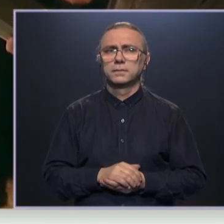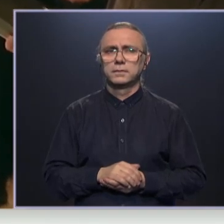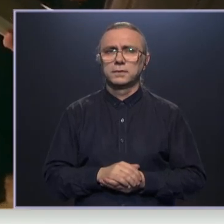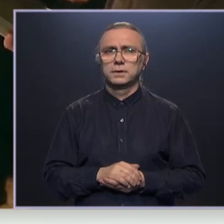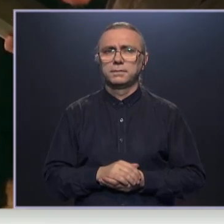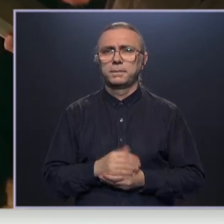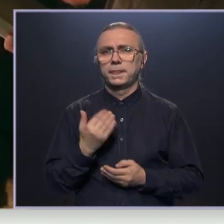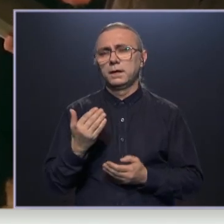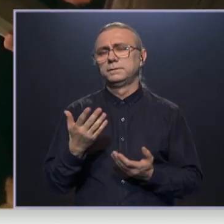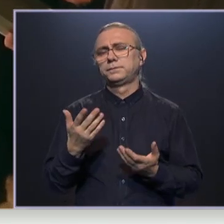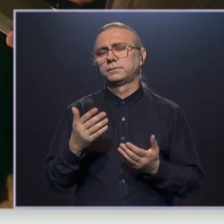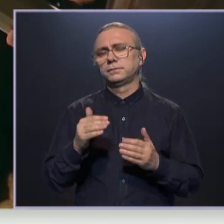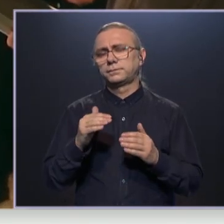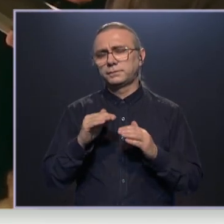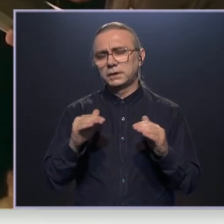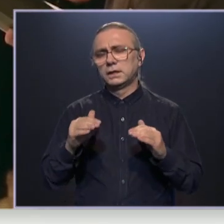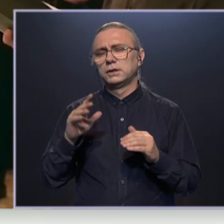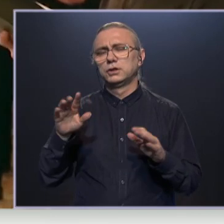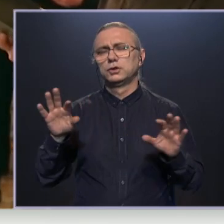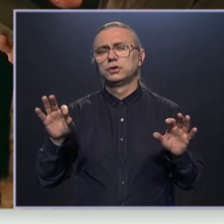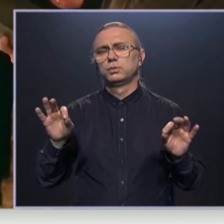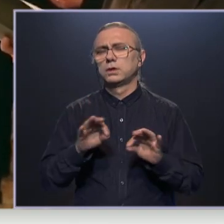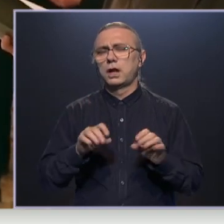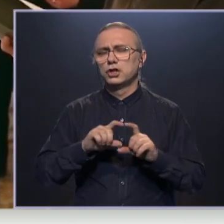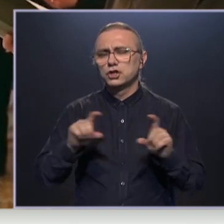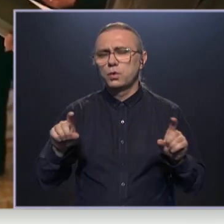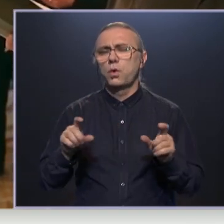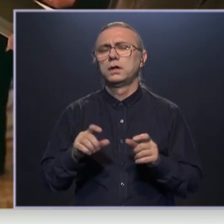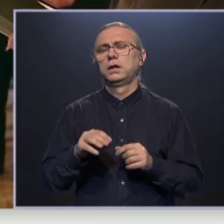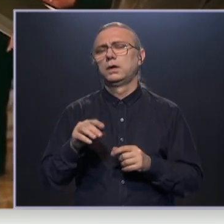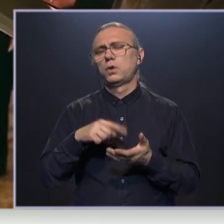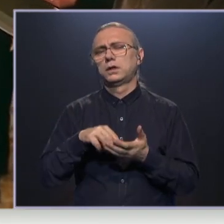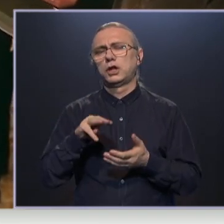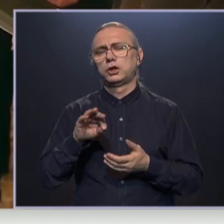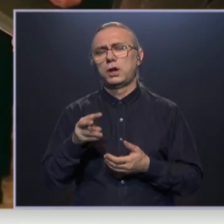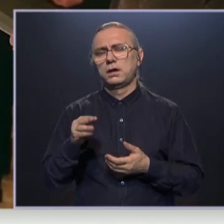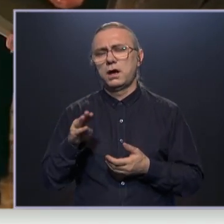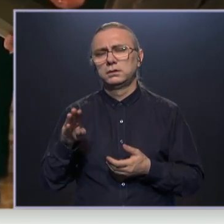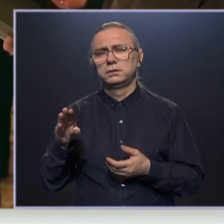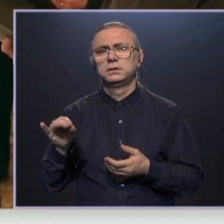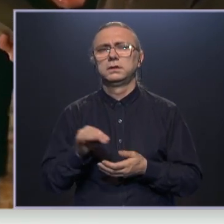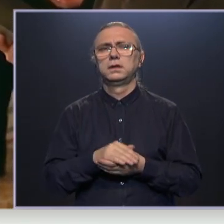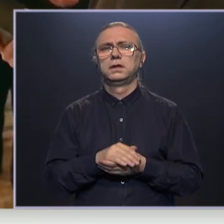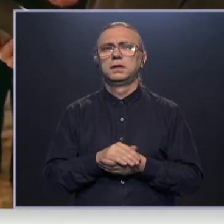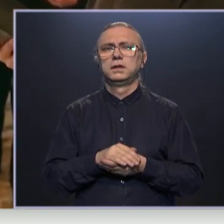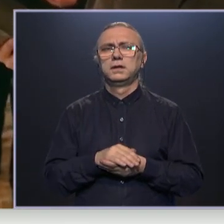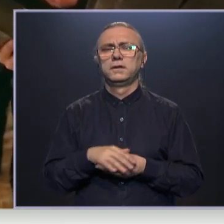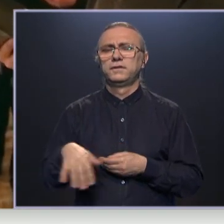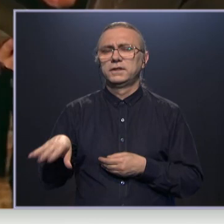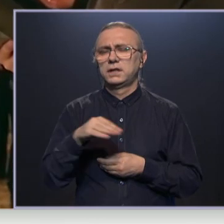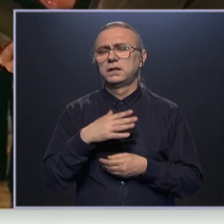музыкальной школы номер 4 имени Владимира Николаевича Свердлова, город Тольятти. Практически все наши выпускники являются